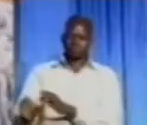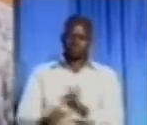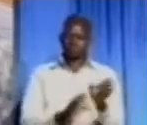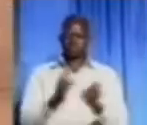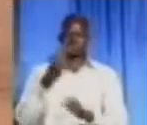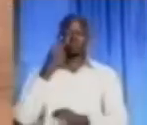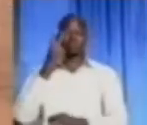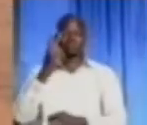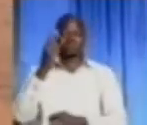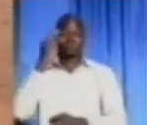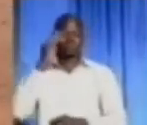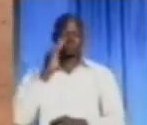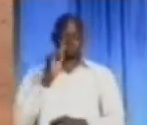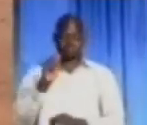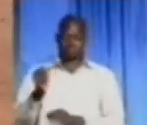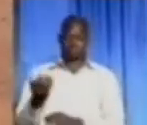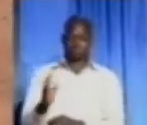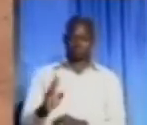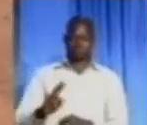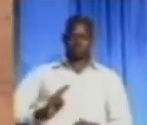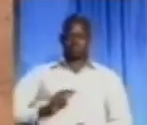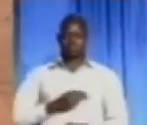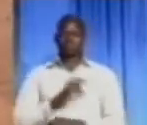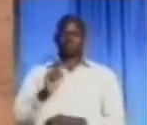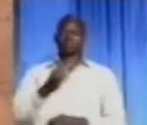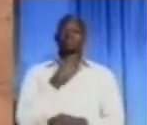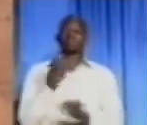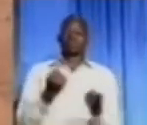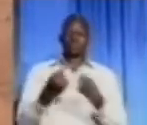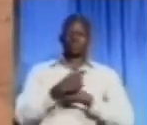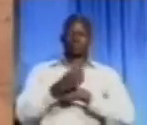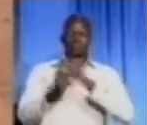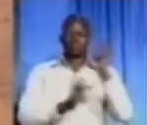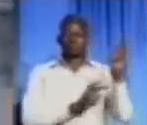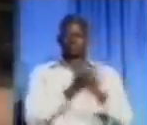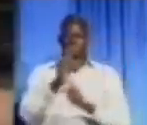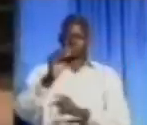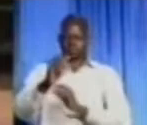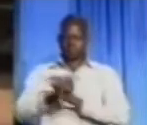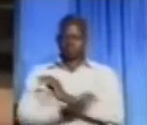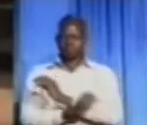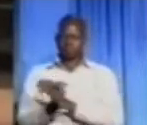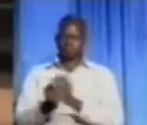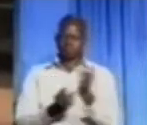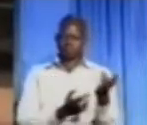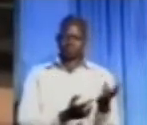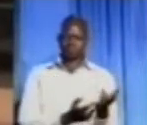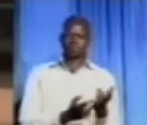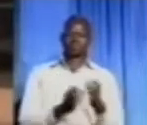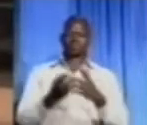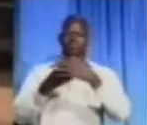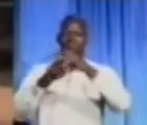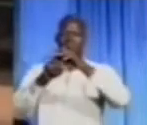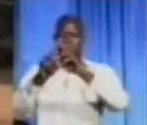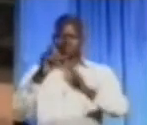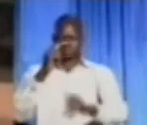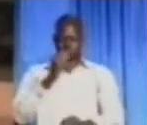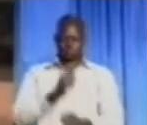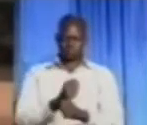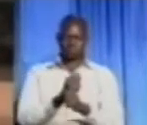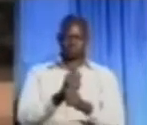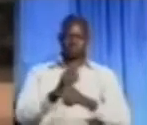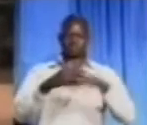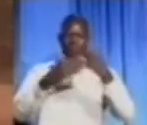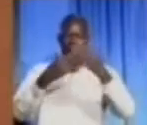nous. Il faut dire aujourd'hui que la population de Tougan est mobilisée pour attendre le démarrage effectif des travaux de bitumage de